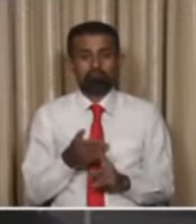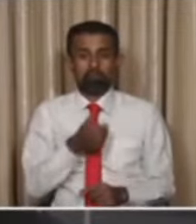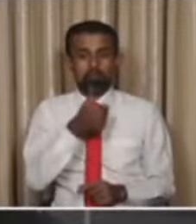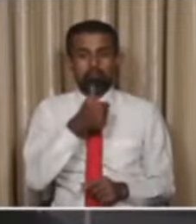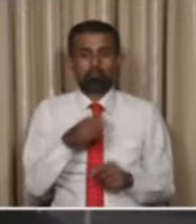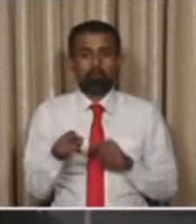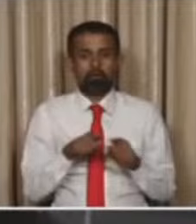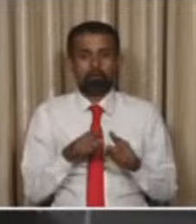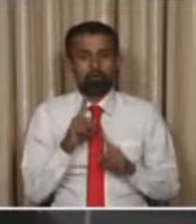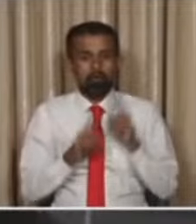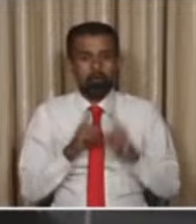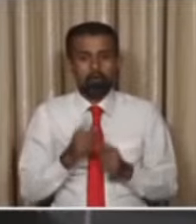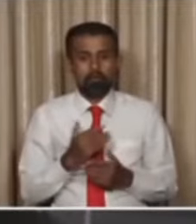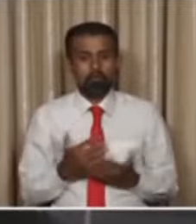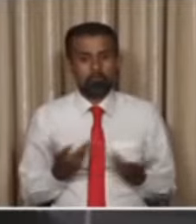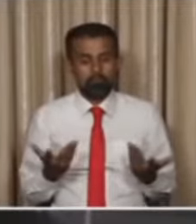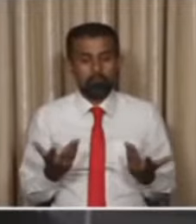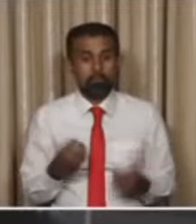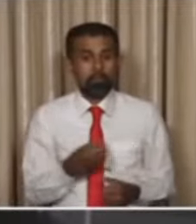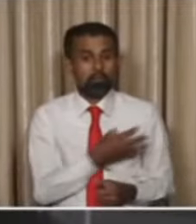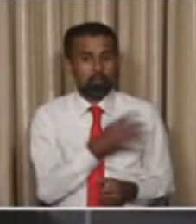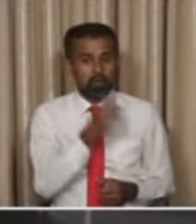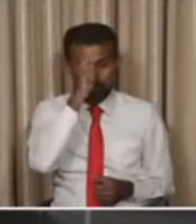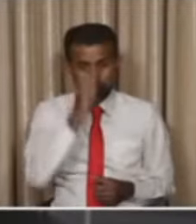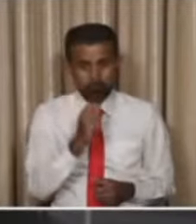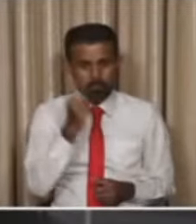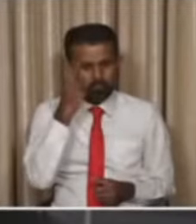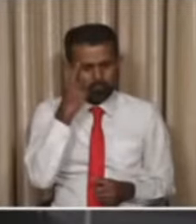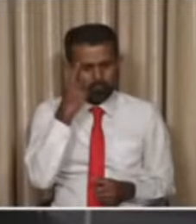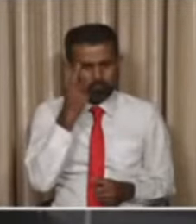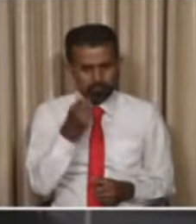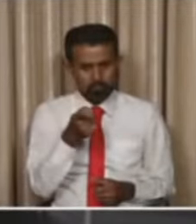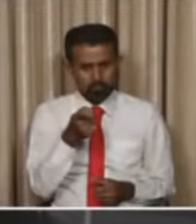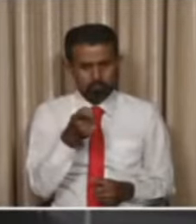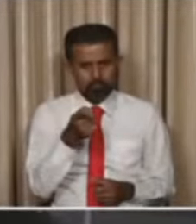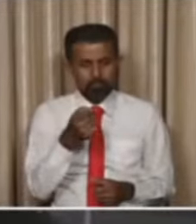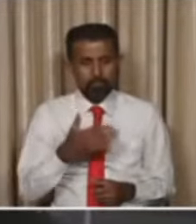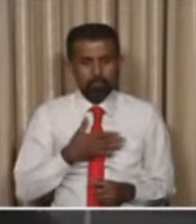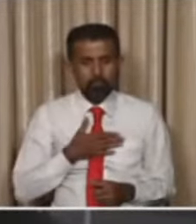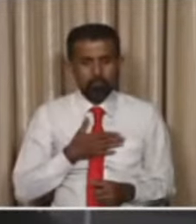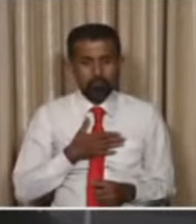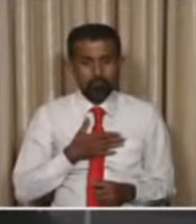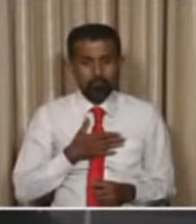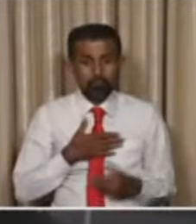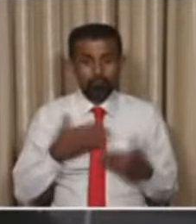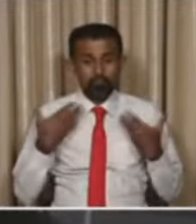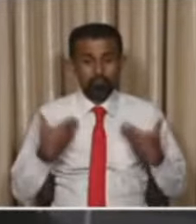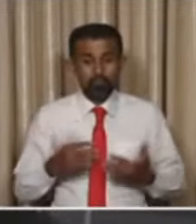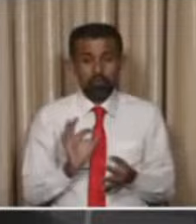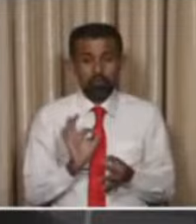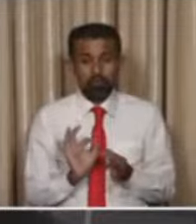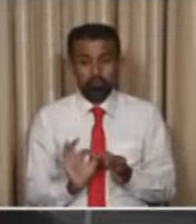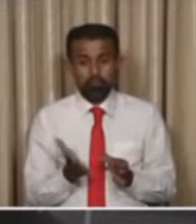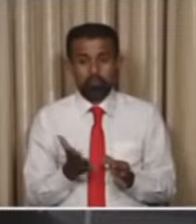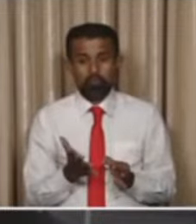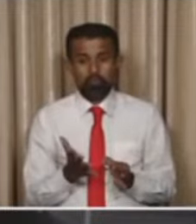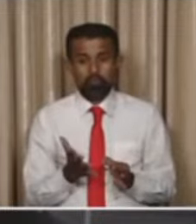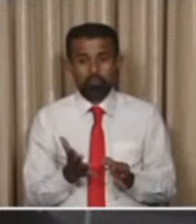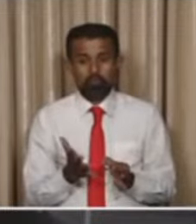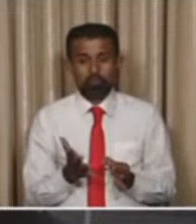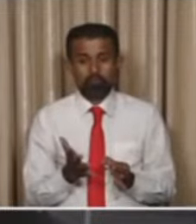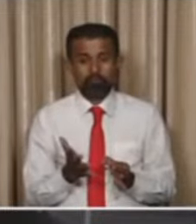කතා කරන්න නැතුව බෑ. ගෝඨාභය රාජපක්ෂ මහත්තයා මතකද දන්නේ නැහැ. අපේ මූර්ත දේහ පුච්චලා දමනකොට අපේ